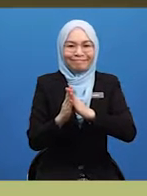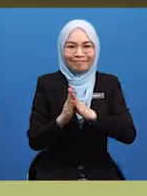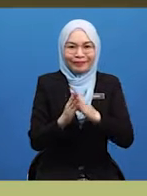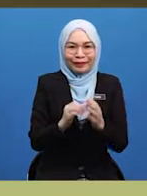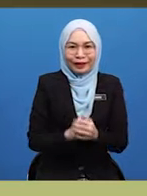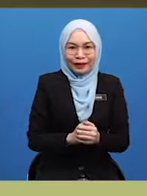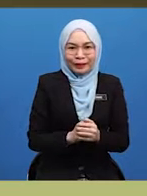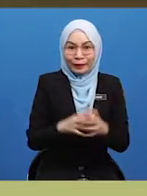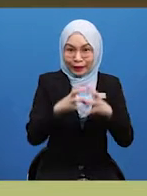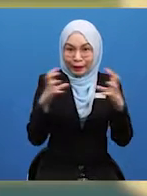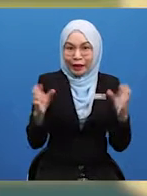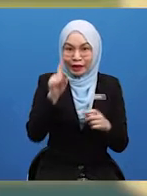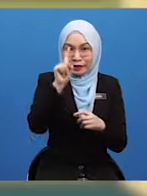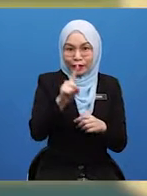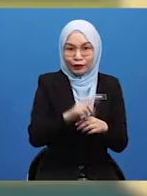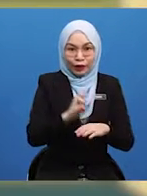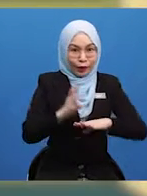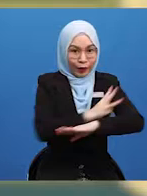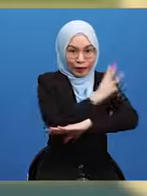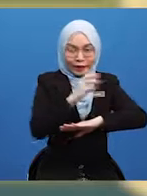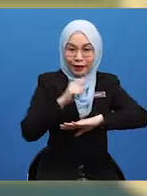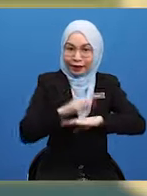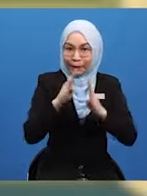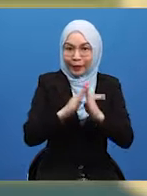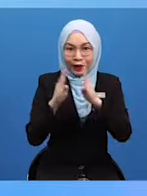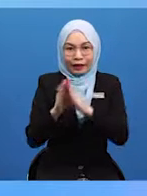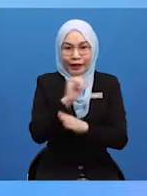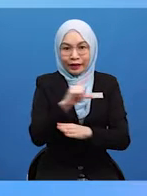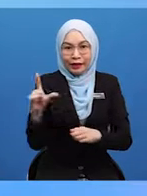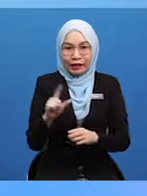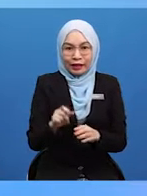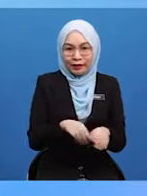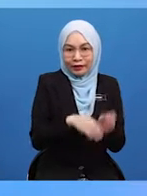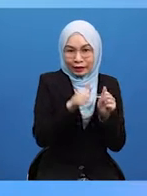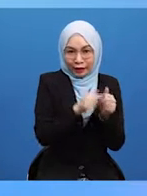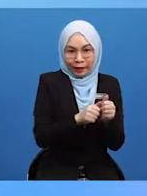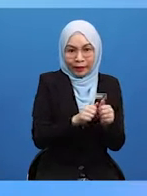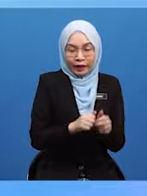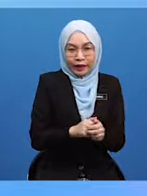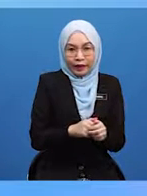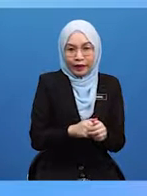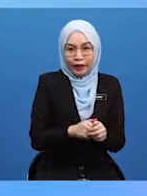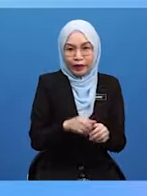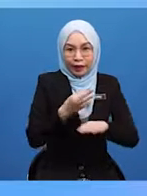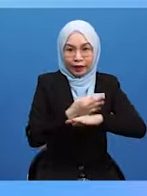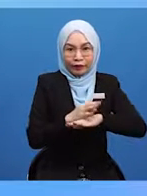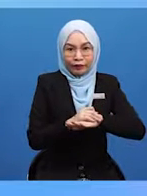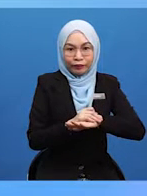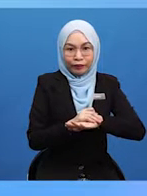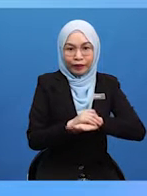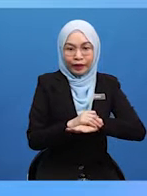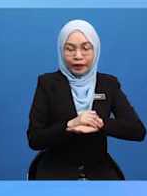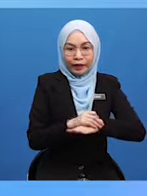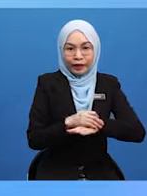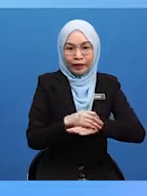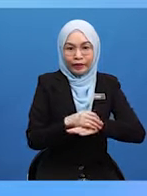Perkembangan sesebuah kawasan di bandar adalah seiring dengan pelbagai kegiatan ekonomi yang